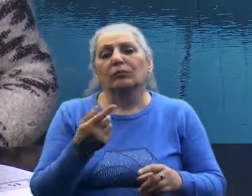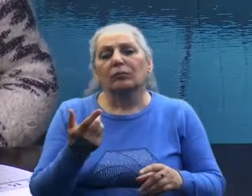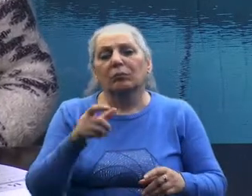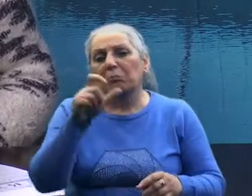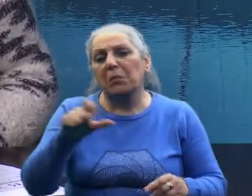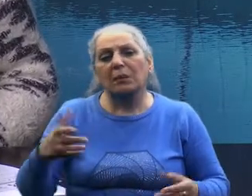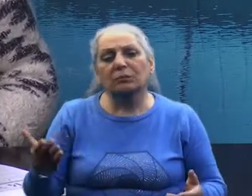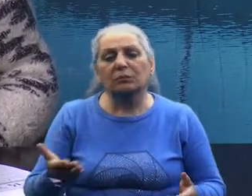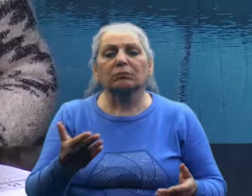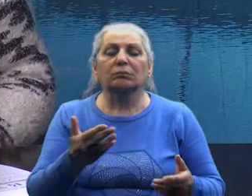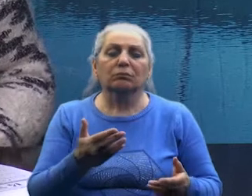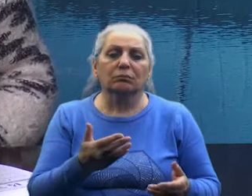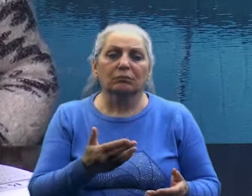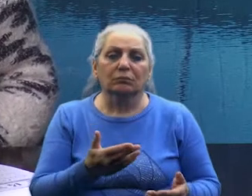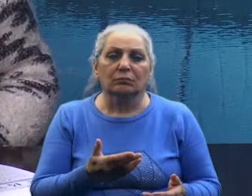են ուզում են, որ